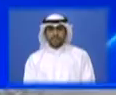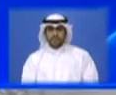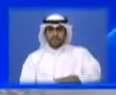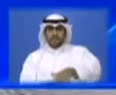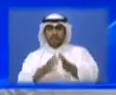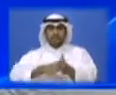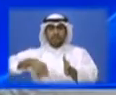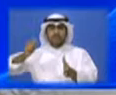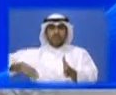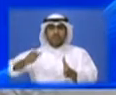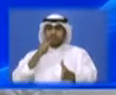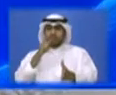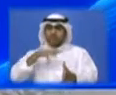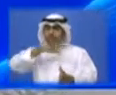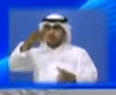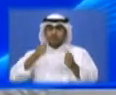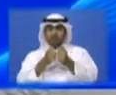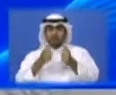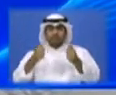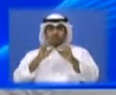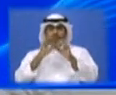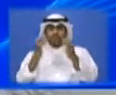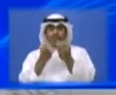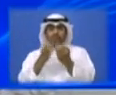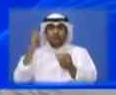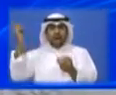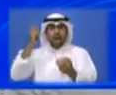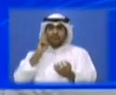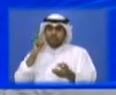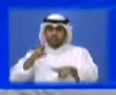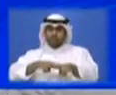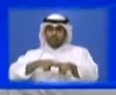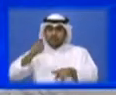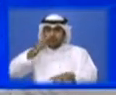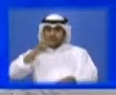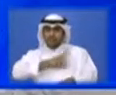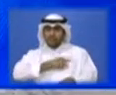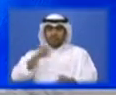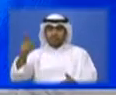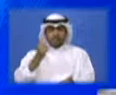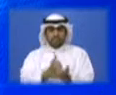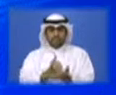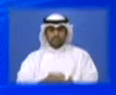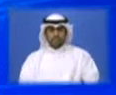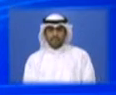رئيس مجلس الأمة يحمل المجتمع الدولي انتهاكات جيش الاحتلال الإسرائيلي في الأراضي المقدسة.